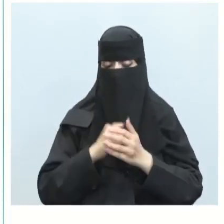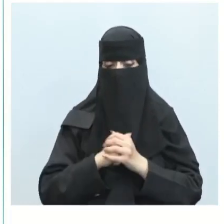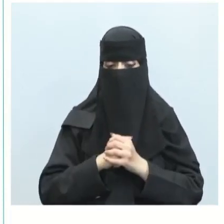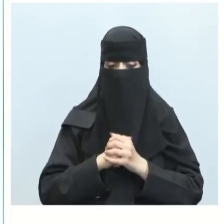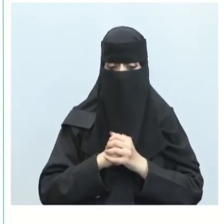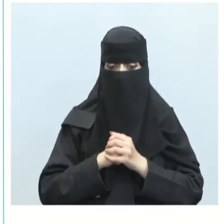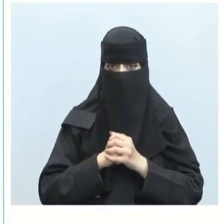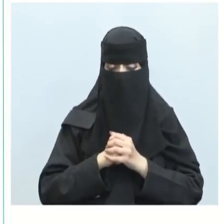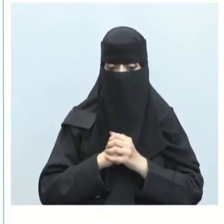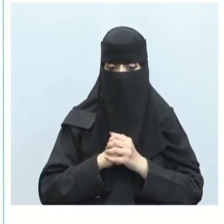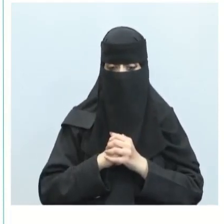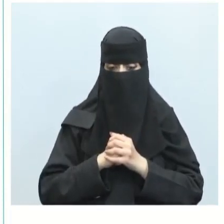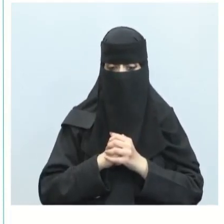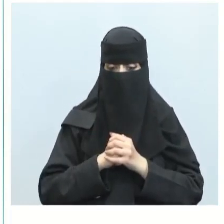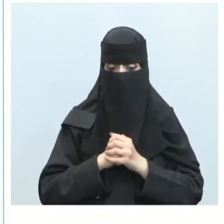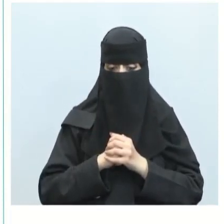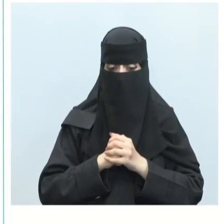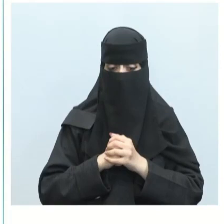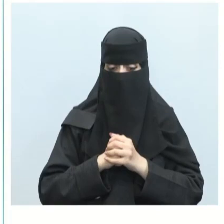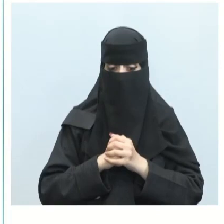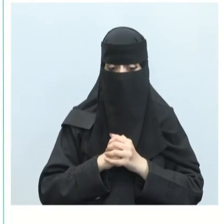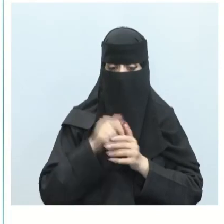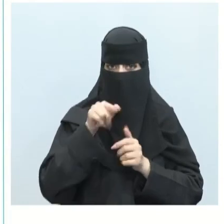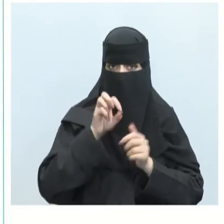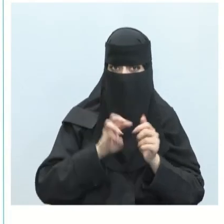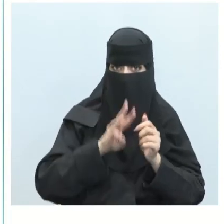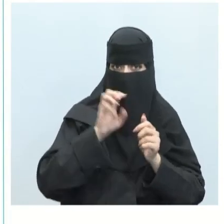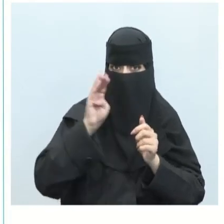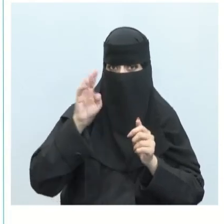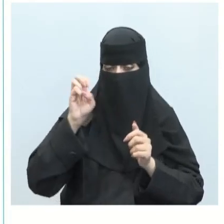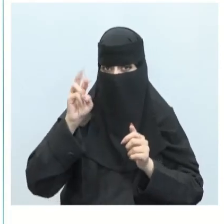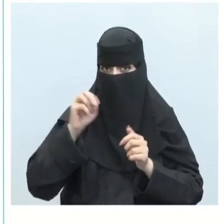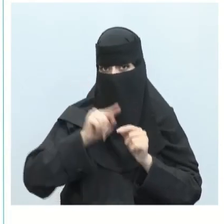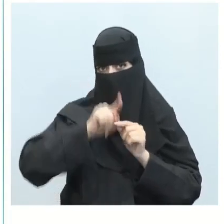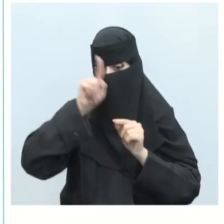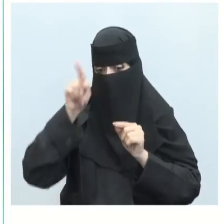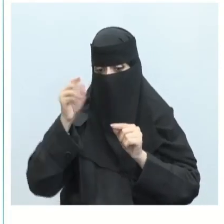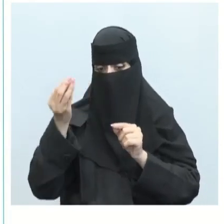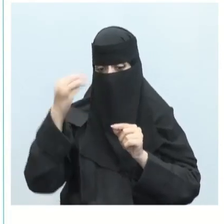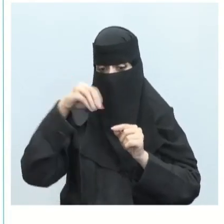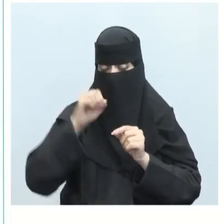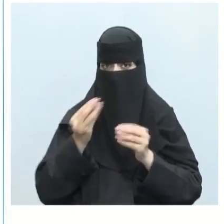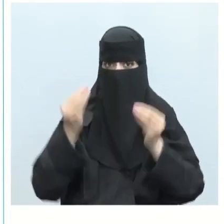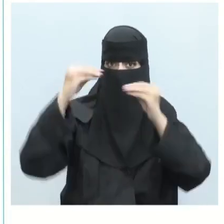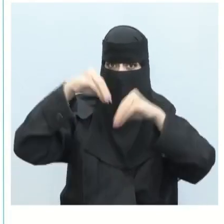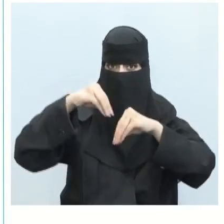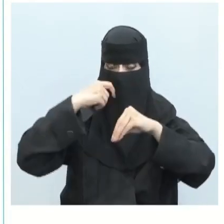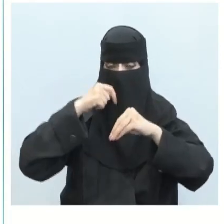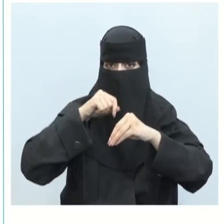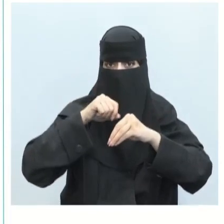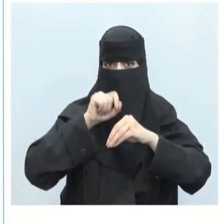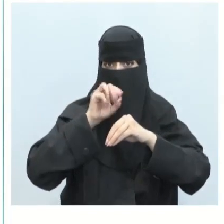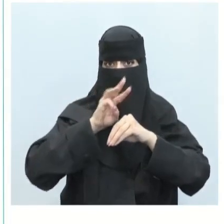الخاصه نقوم اولا بالضغط على في بي ان اختيار الشبكه الافتراضيه الخاصه ثم نقوم بالضغط على اد في بي